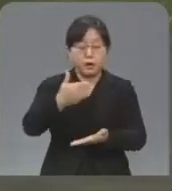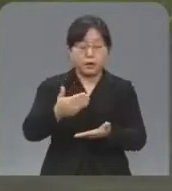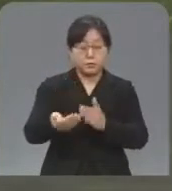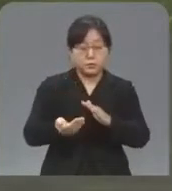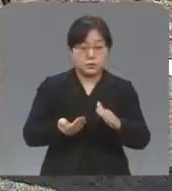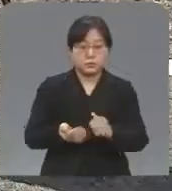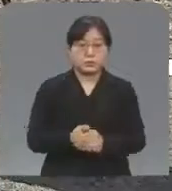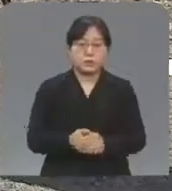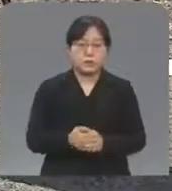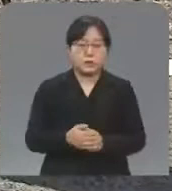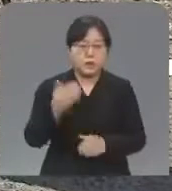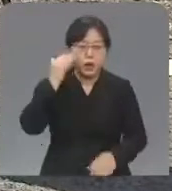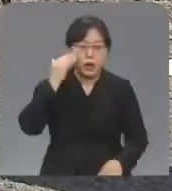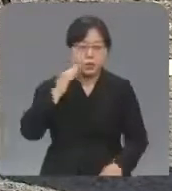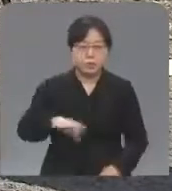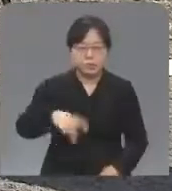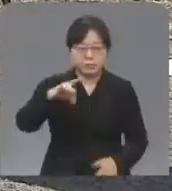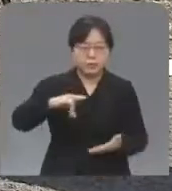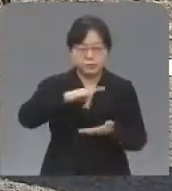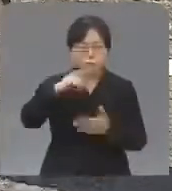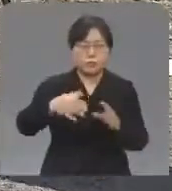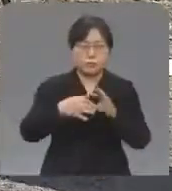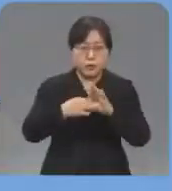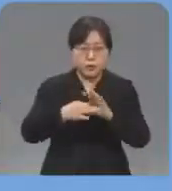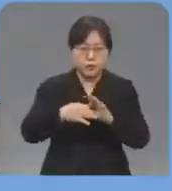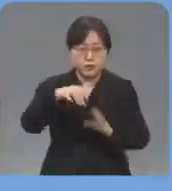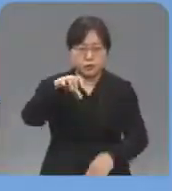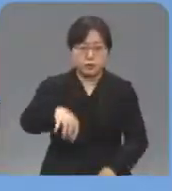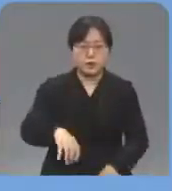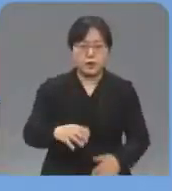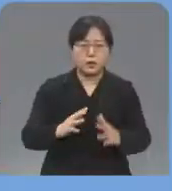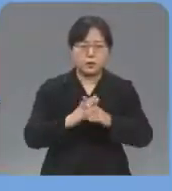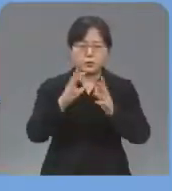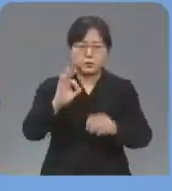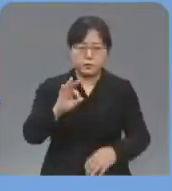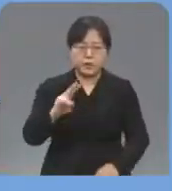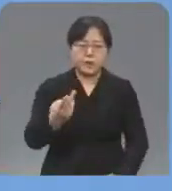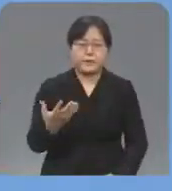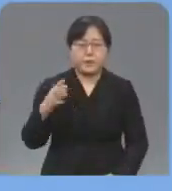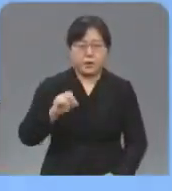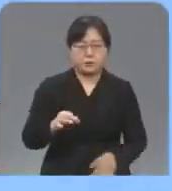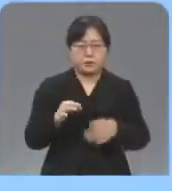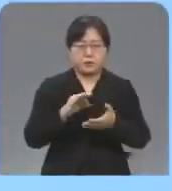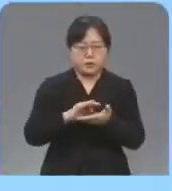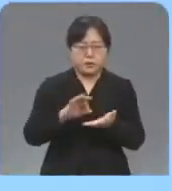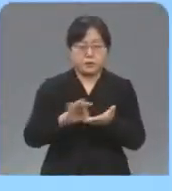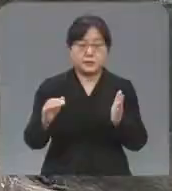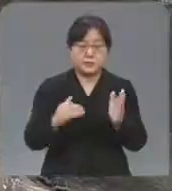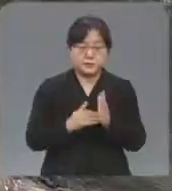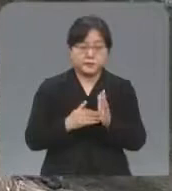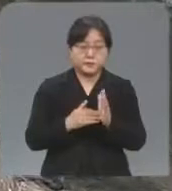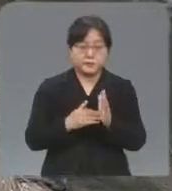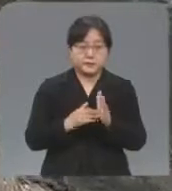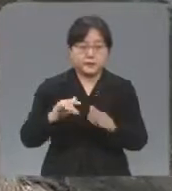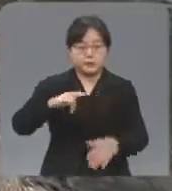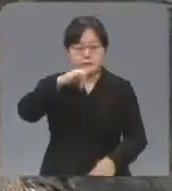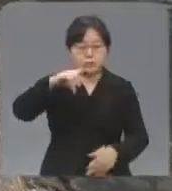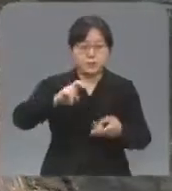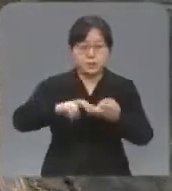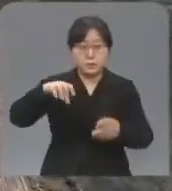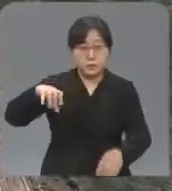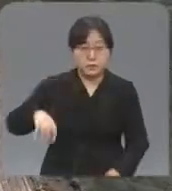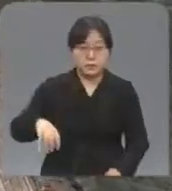있습니다. 국내 최초 드론 관련 복합시설로 건축비 등 200억 원이 투입됐습니다. 드론 센터